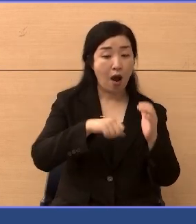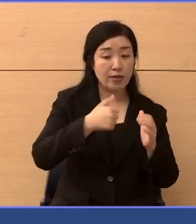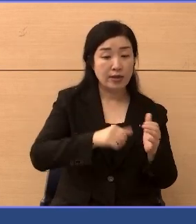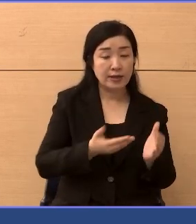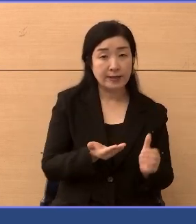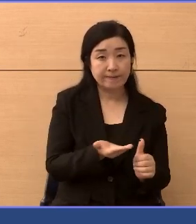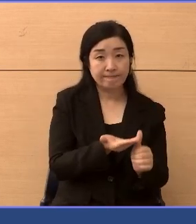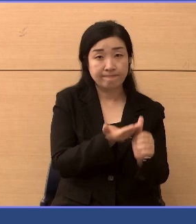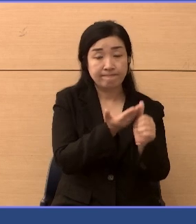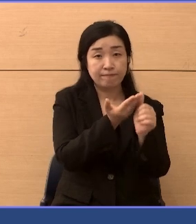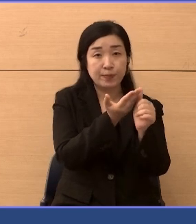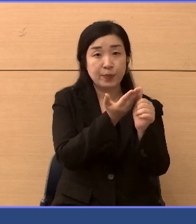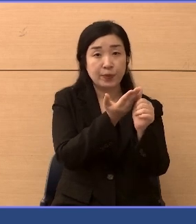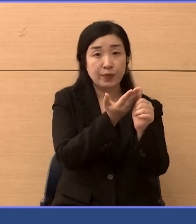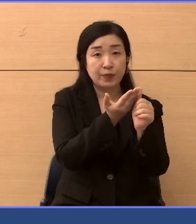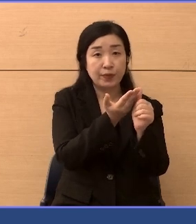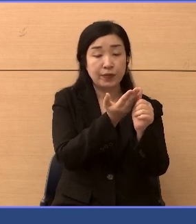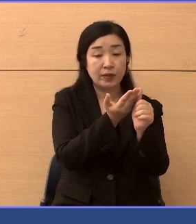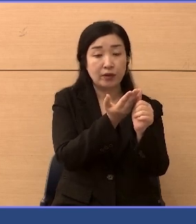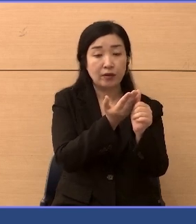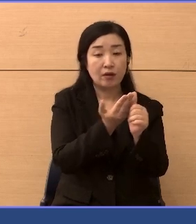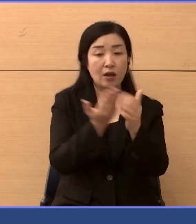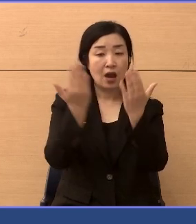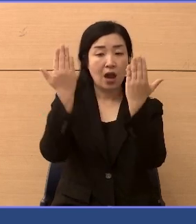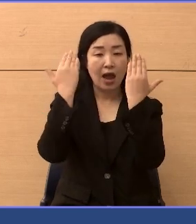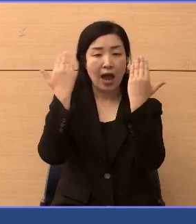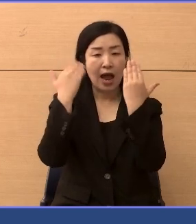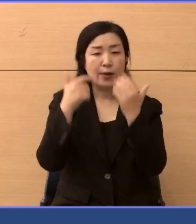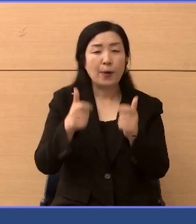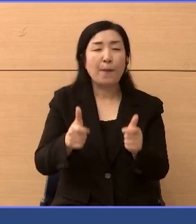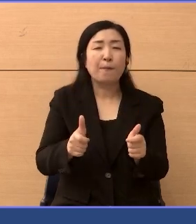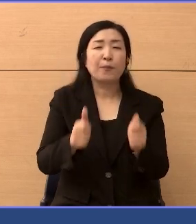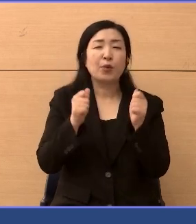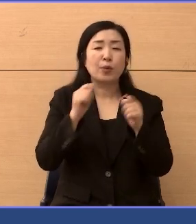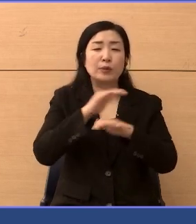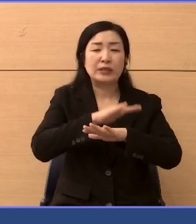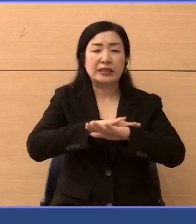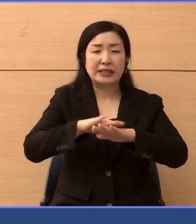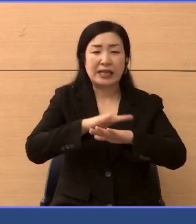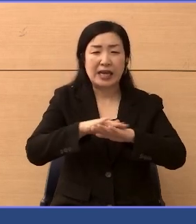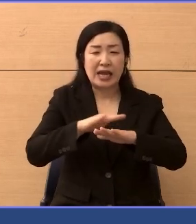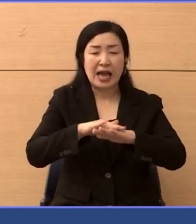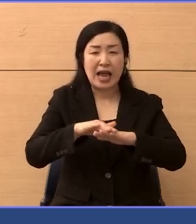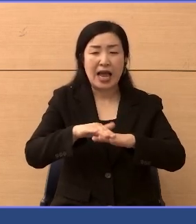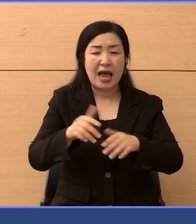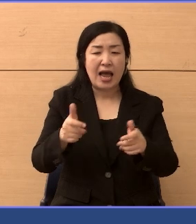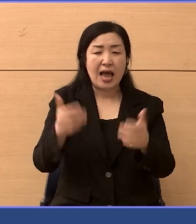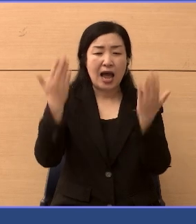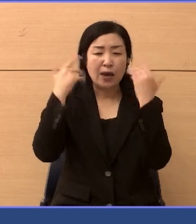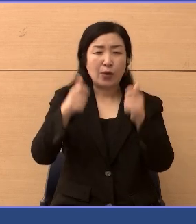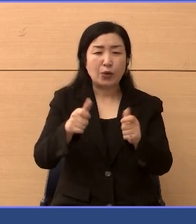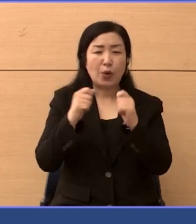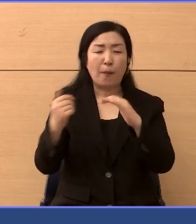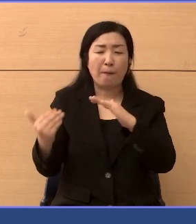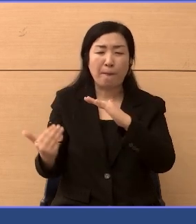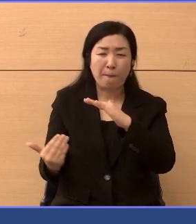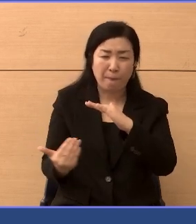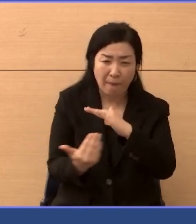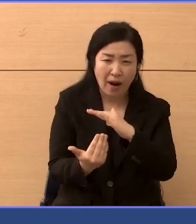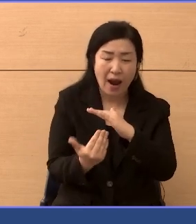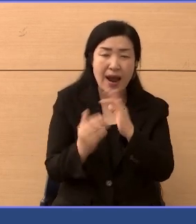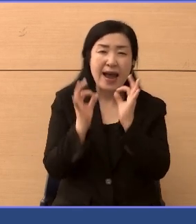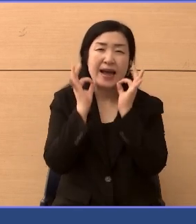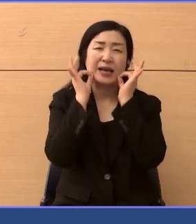to embark on higher 학교를 잘 education or 끝내는 것, helping the 교육 individual 완주에 많이 into a 주력을 successful 하는